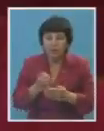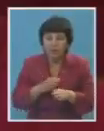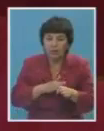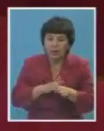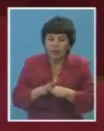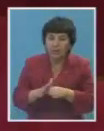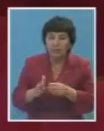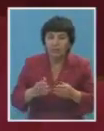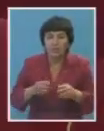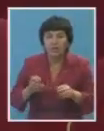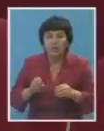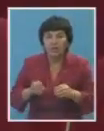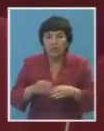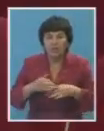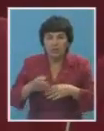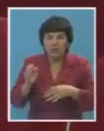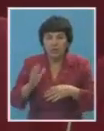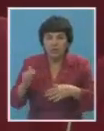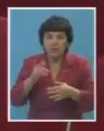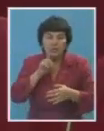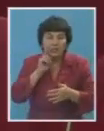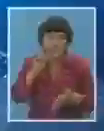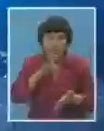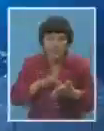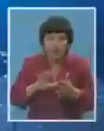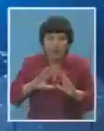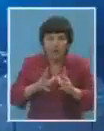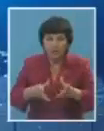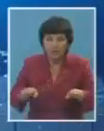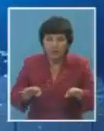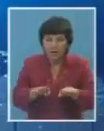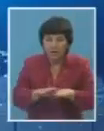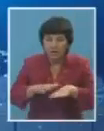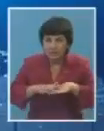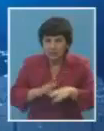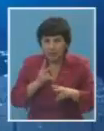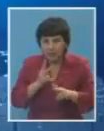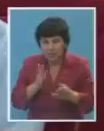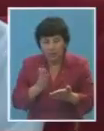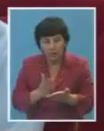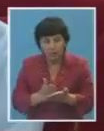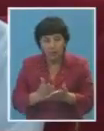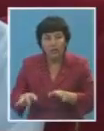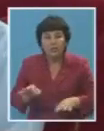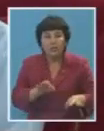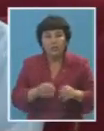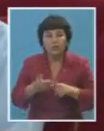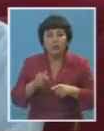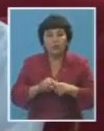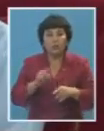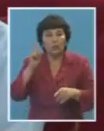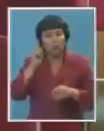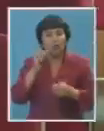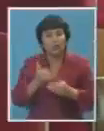атқарып келе жатқан Еуразия жүрегіндегі жас қалаға әлемдік деңгейдегі инвесторлардың да назары ауып отыр. Шарада осы туралы ой